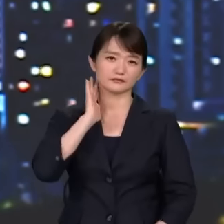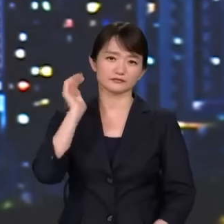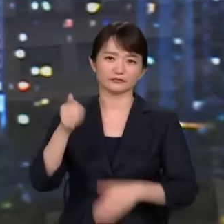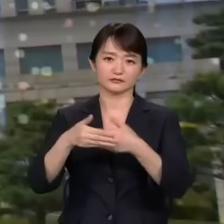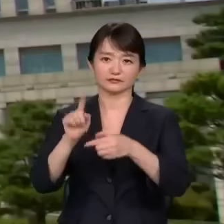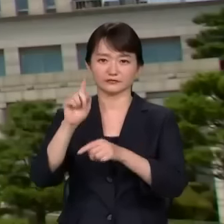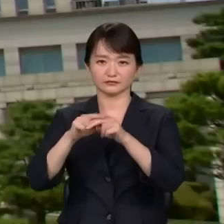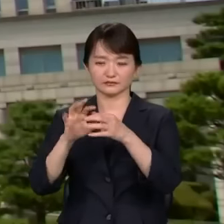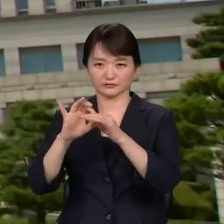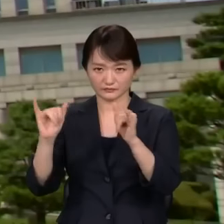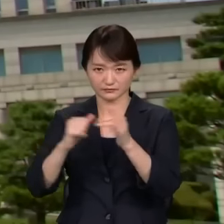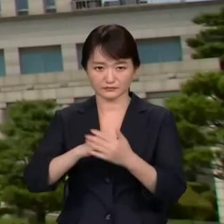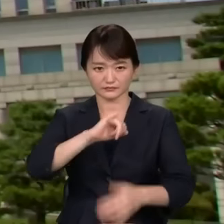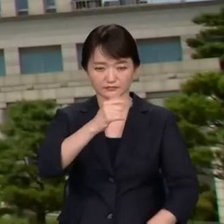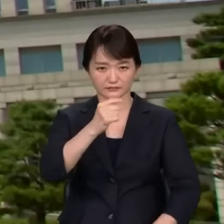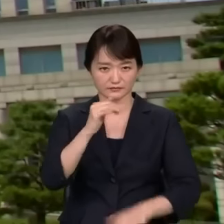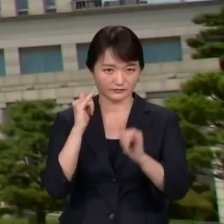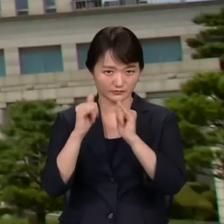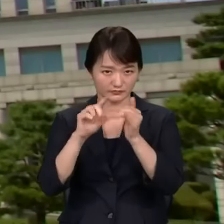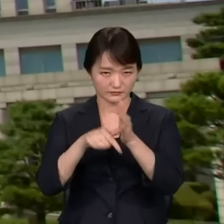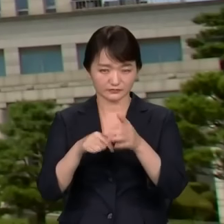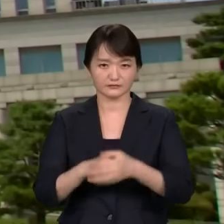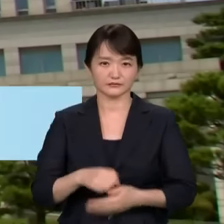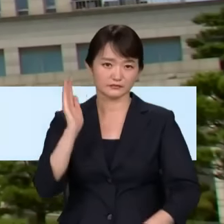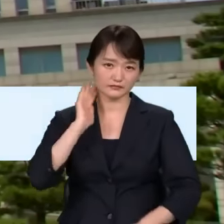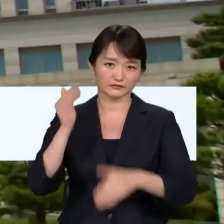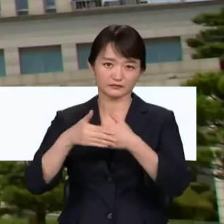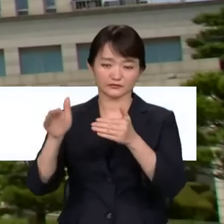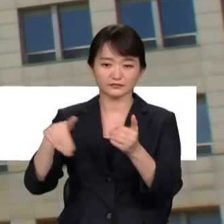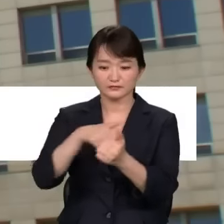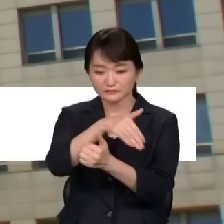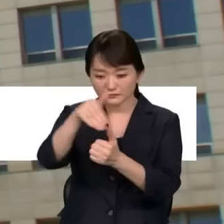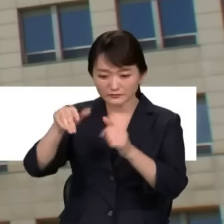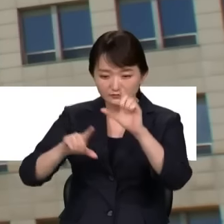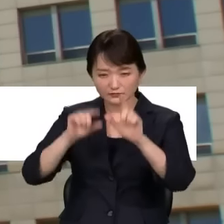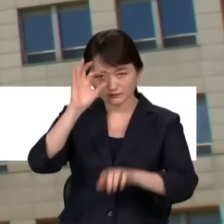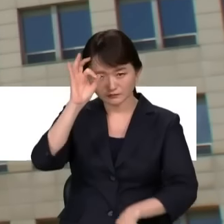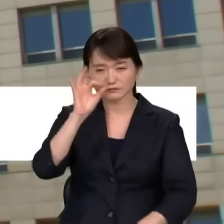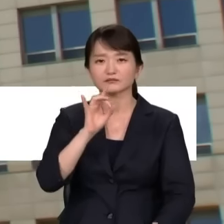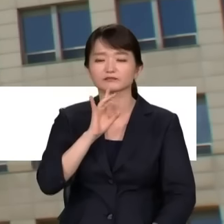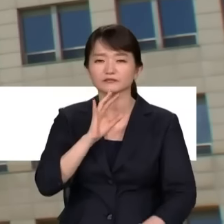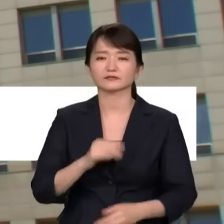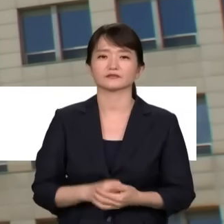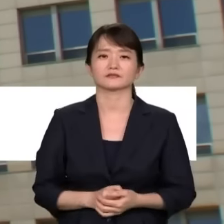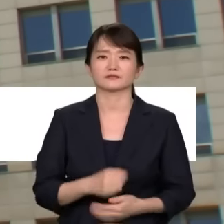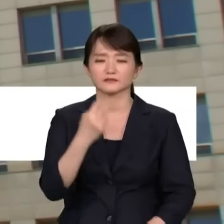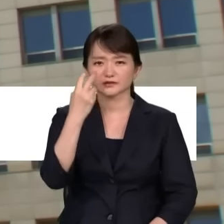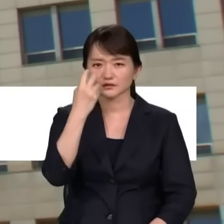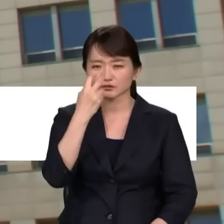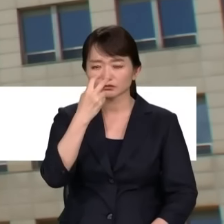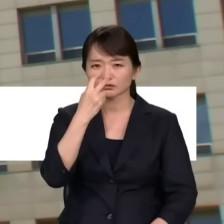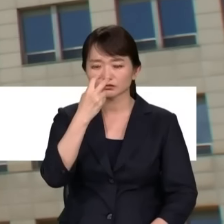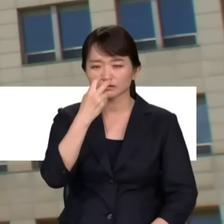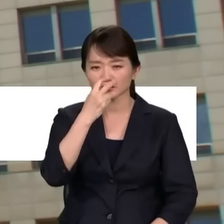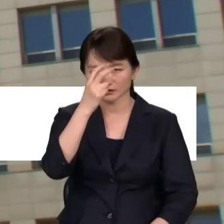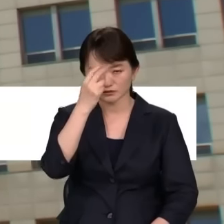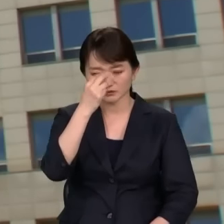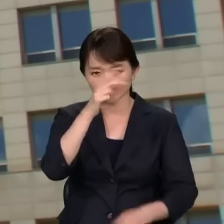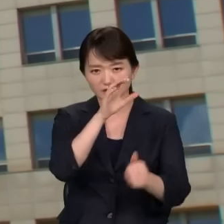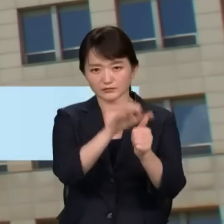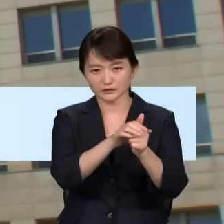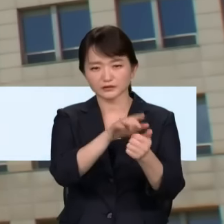관계자는 JTBC와의 통화에서 대통령실은 지켜보고 있을 뿐이라고 입장을 밝혔습니다. 수사 당국에서 결정하는 대로 해야